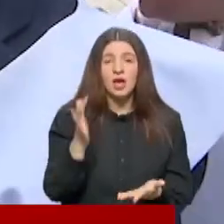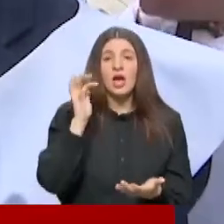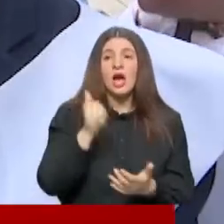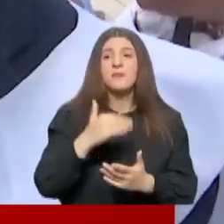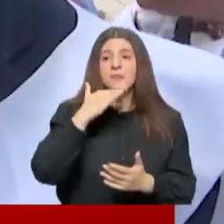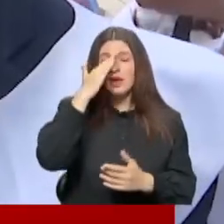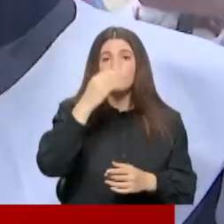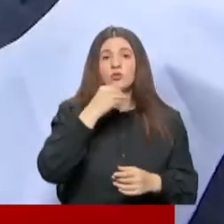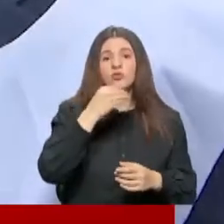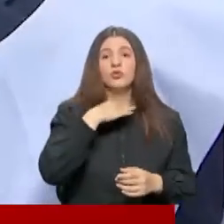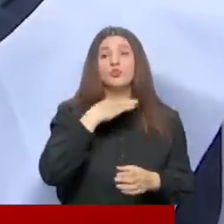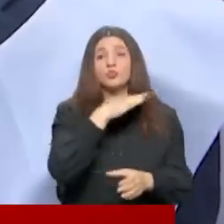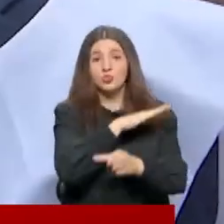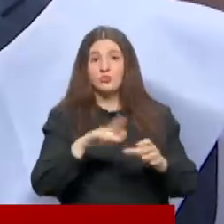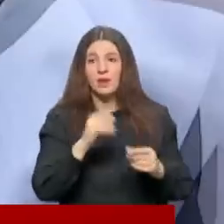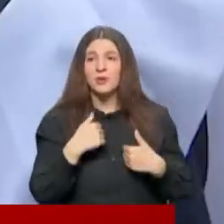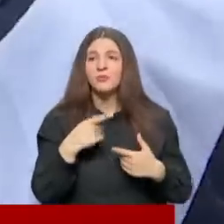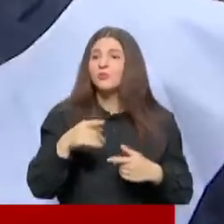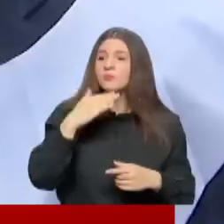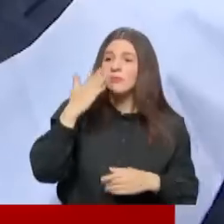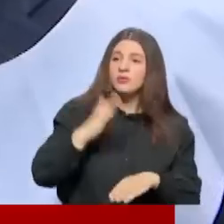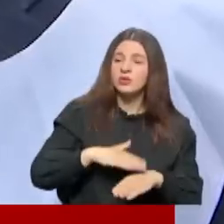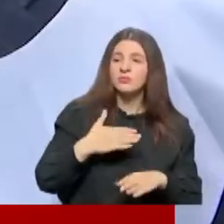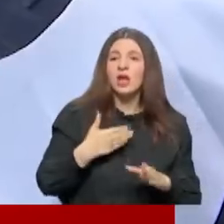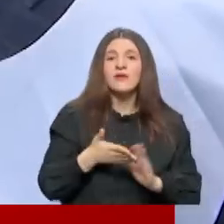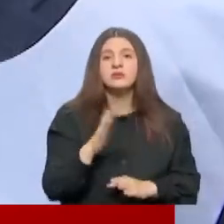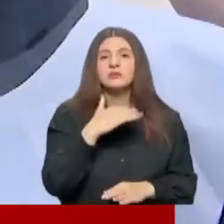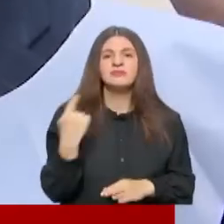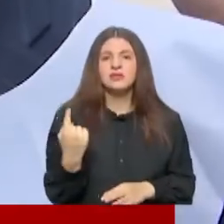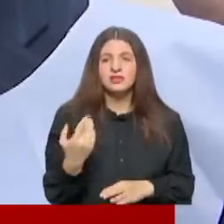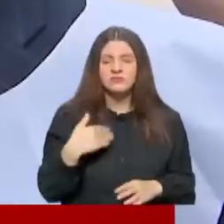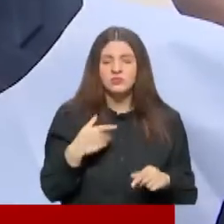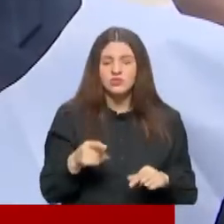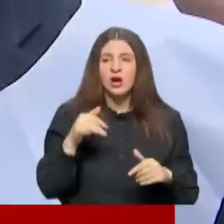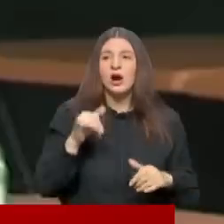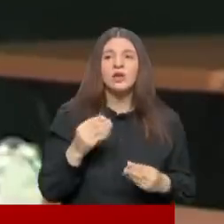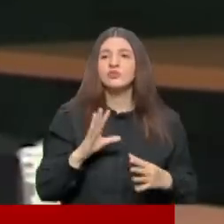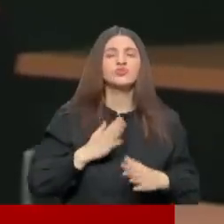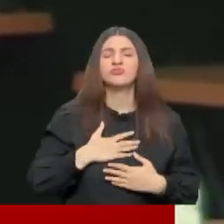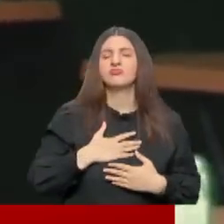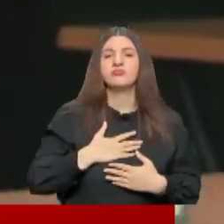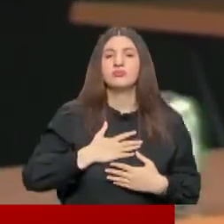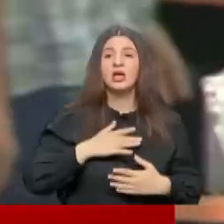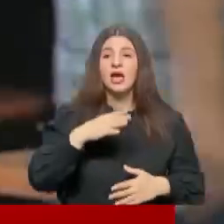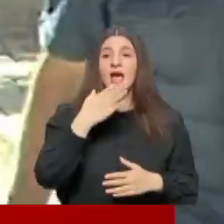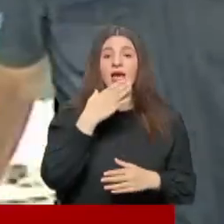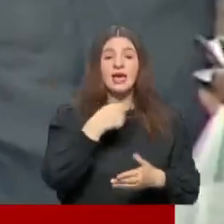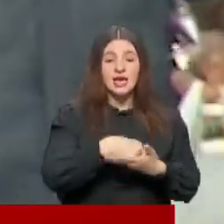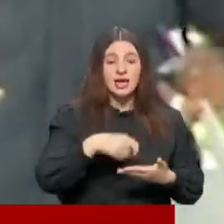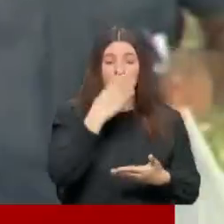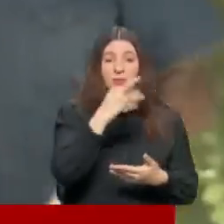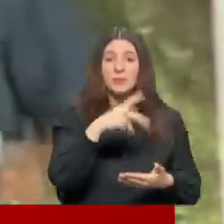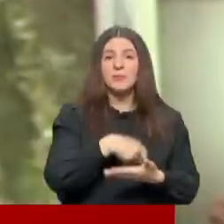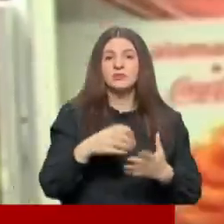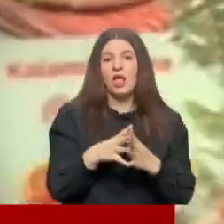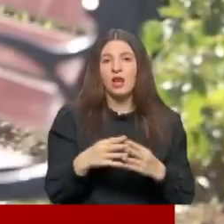bayramda kurban keserim. Bu bayram planınız ne? Hiç evimden çıkamam yani. Biz bunları hak etmedik. İkramiyeleri gibi maaşları da eridi.